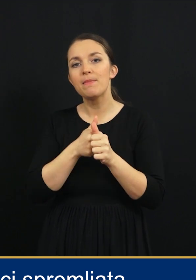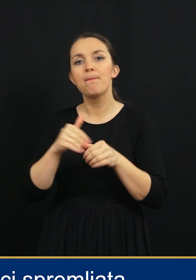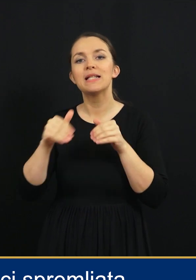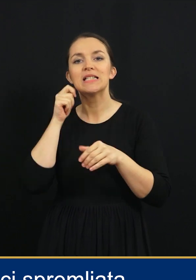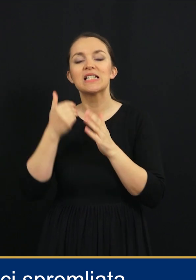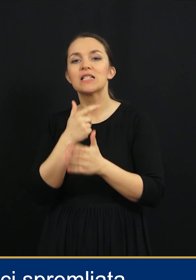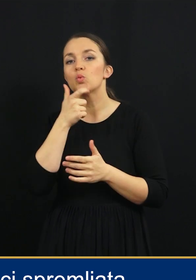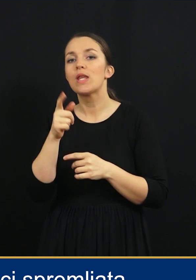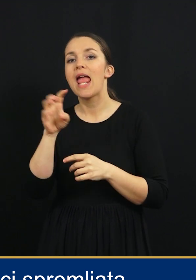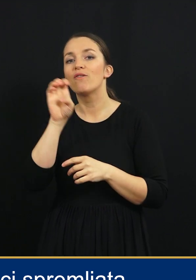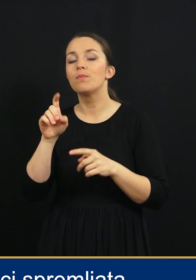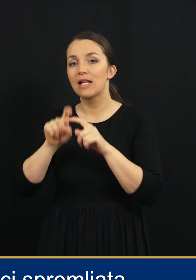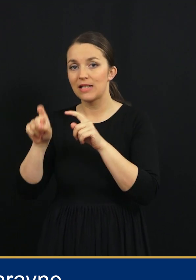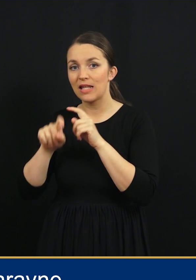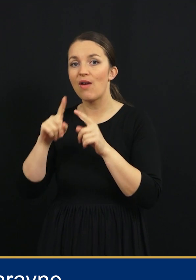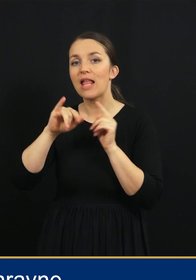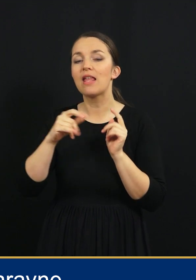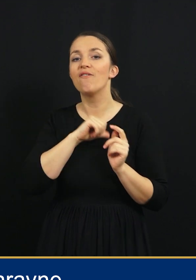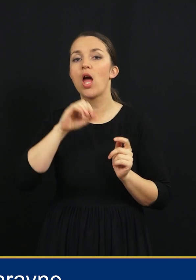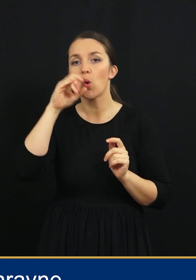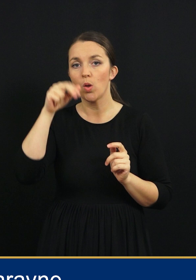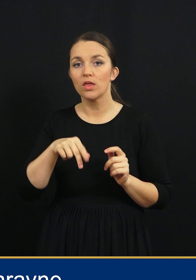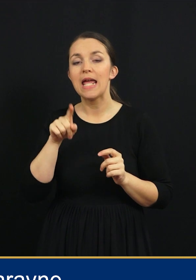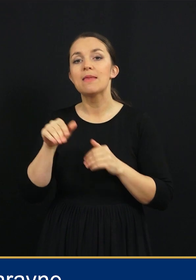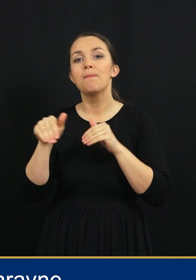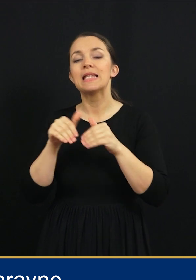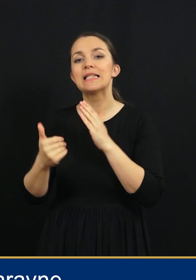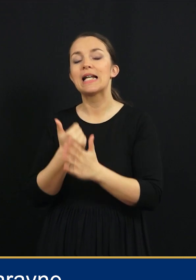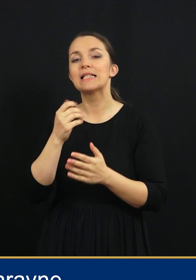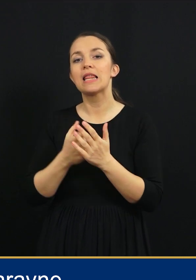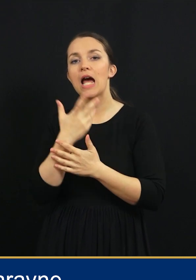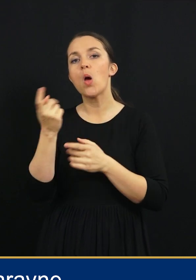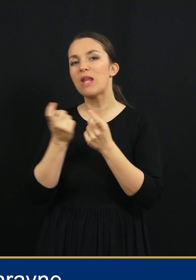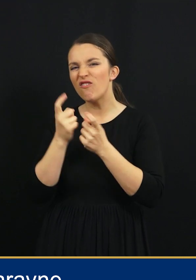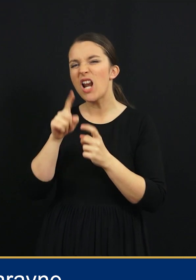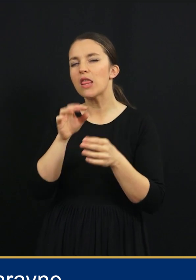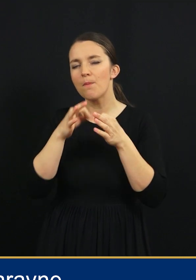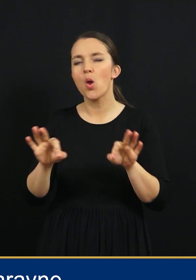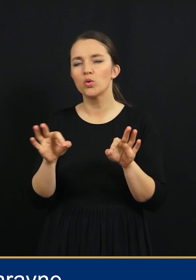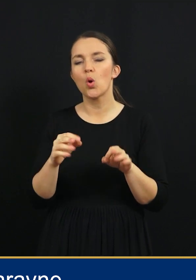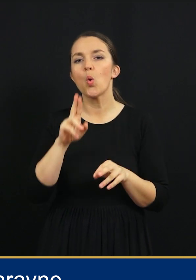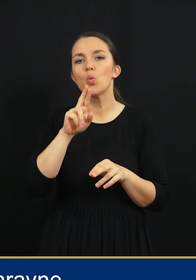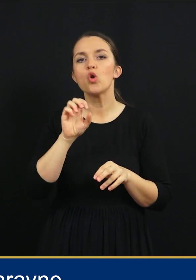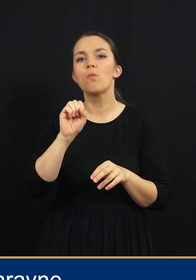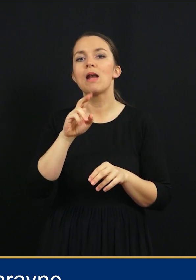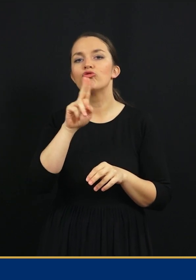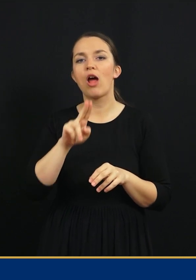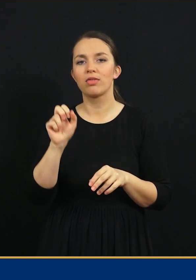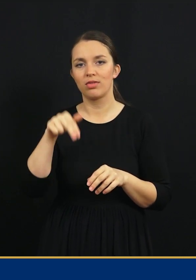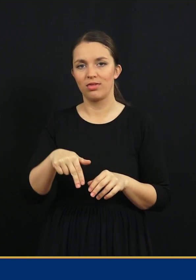za zunanje in evropske zadeve Tanja Fajon in minister za naravne vire in prostor Uroš Brežan.